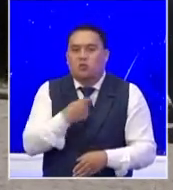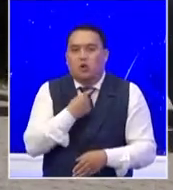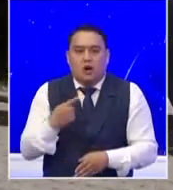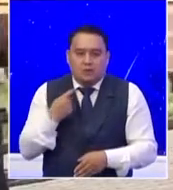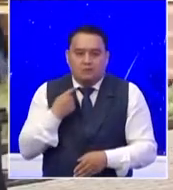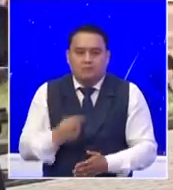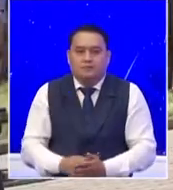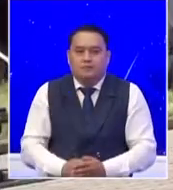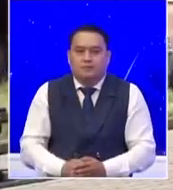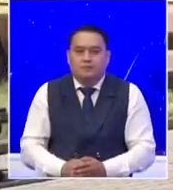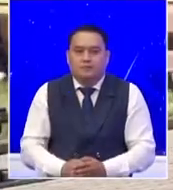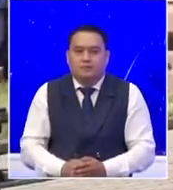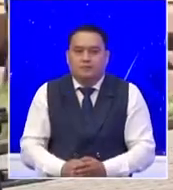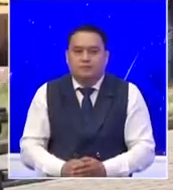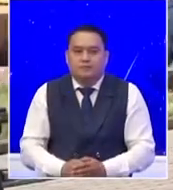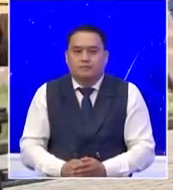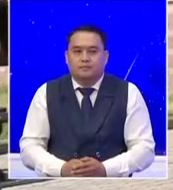центр.